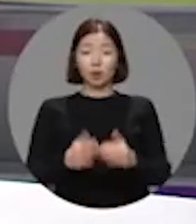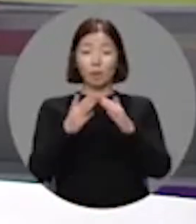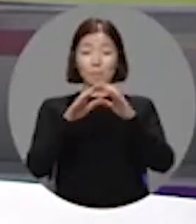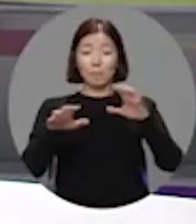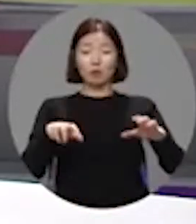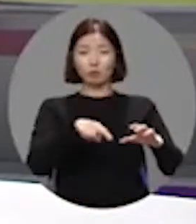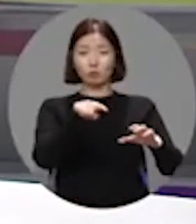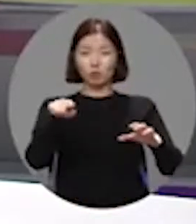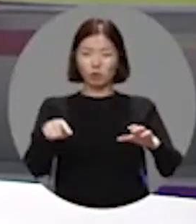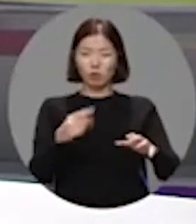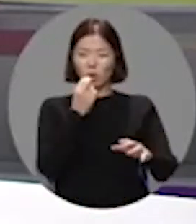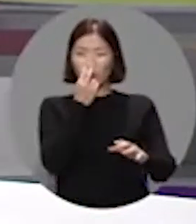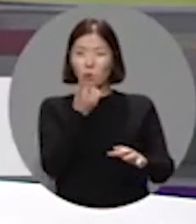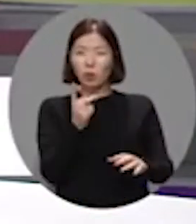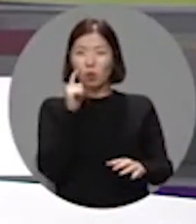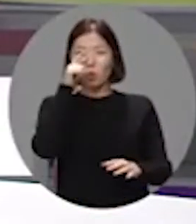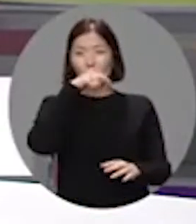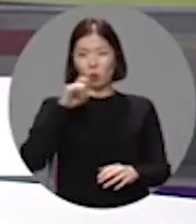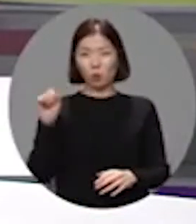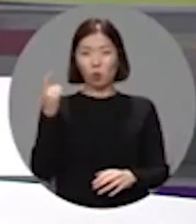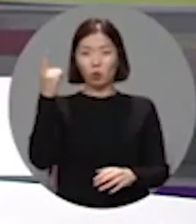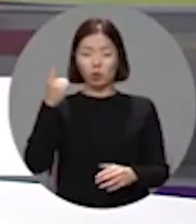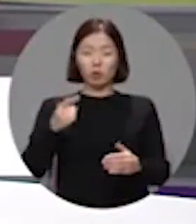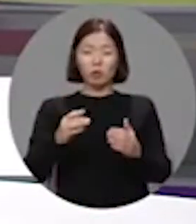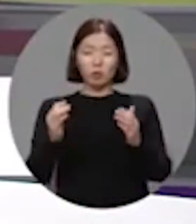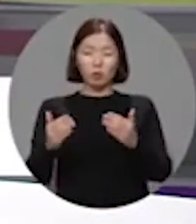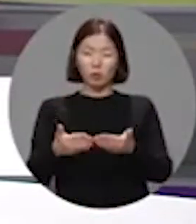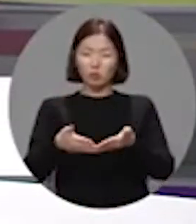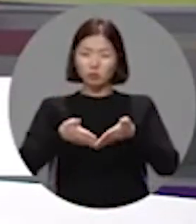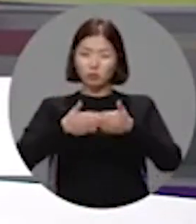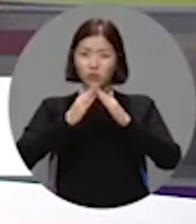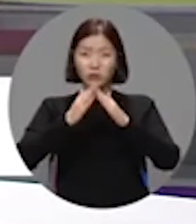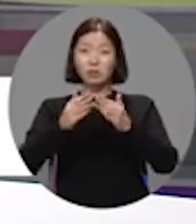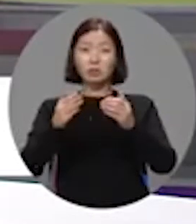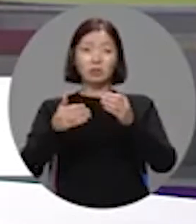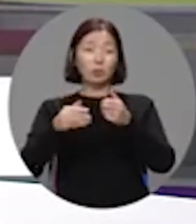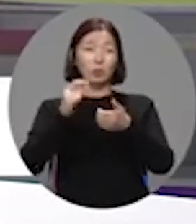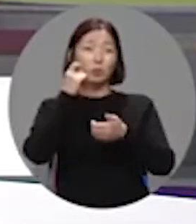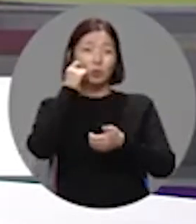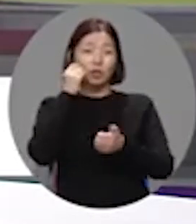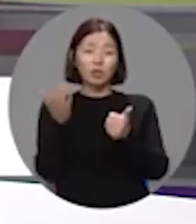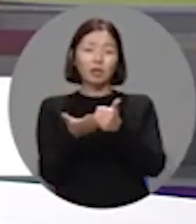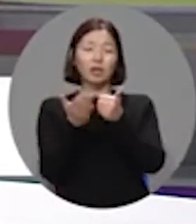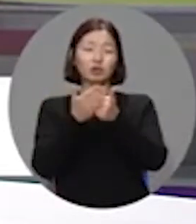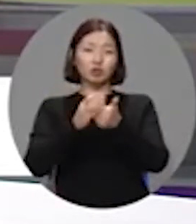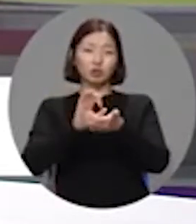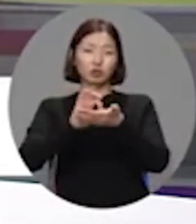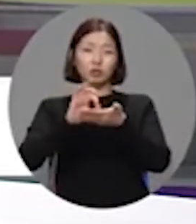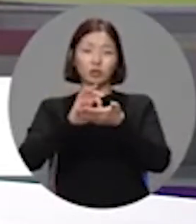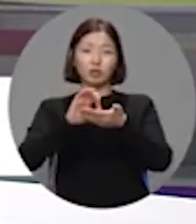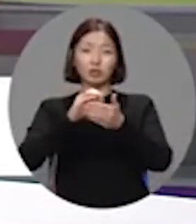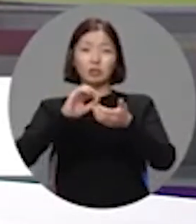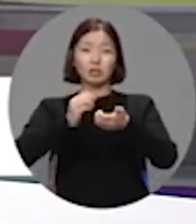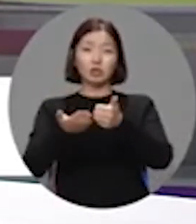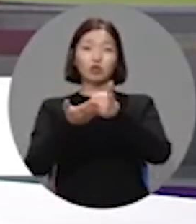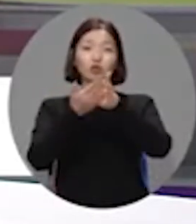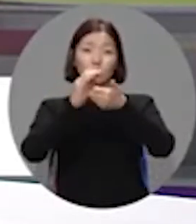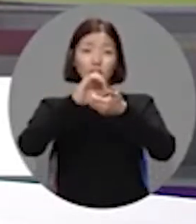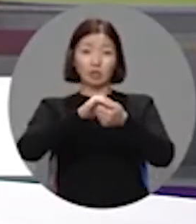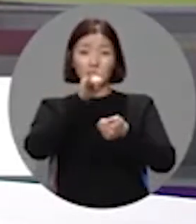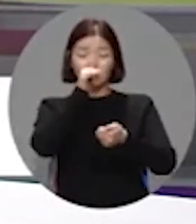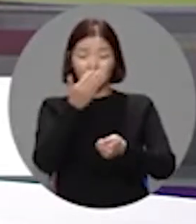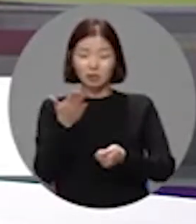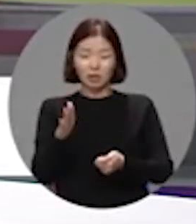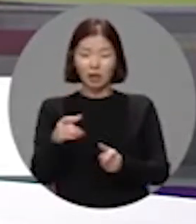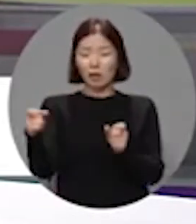마을 주변에는 악취와 오염을 유발하는 축사를 짓지 못하도록 하는 가축 사육 제한 조례가 적용됩니다. 하지만